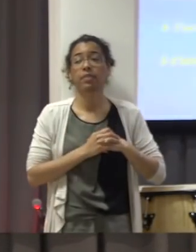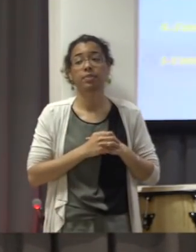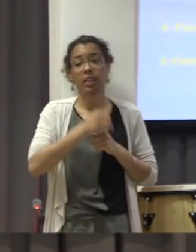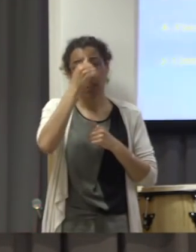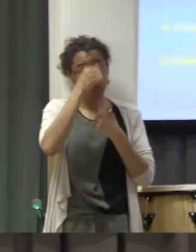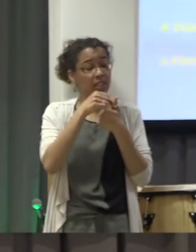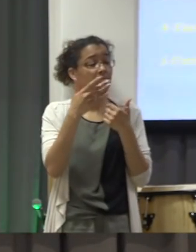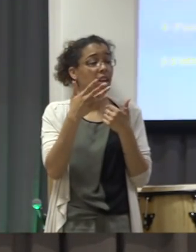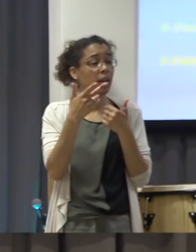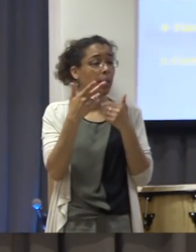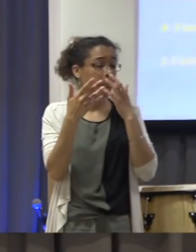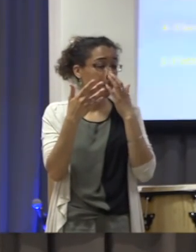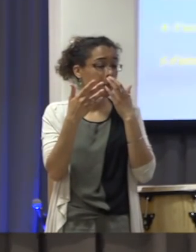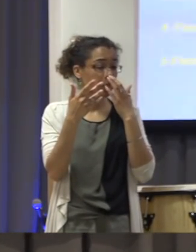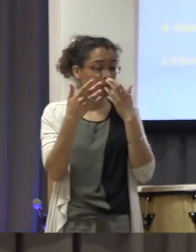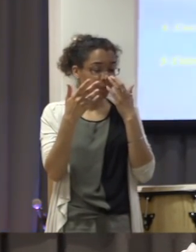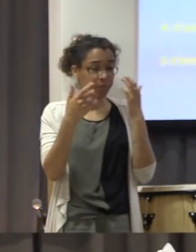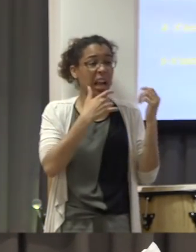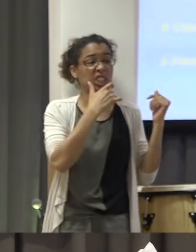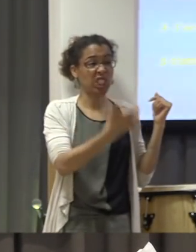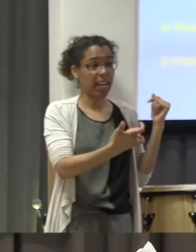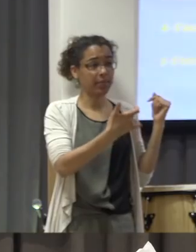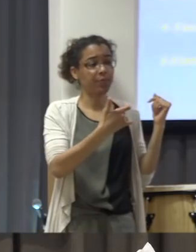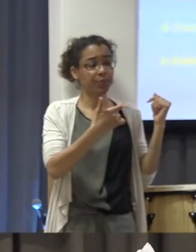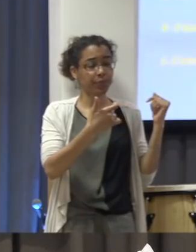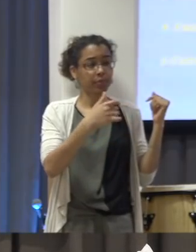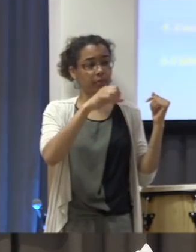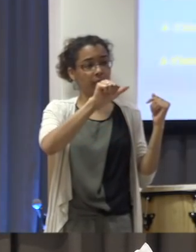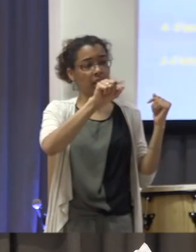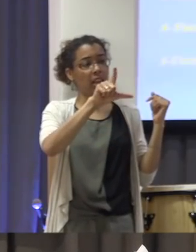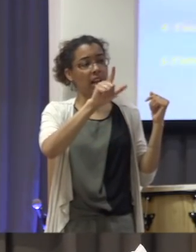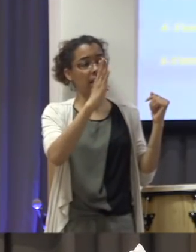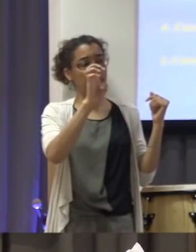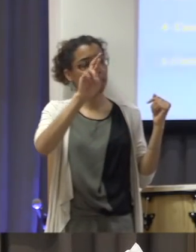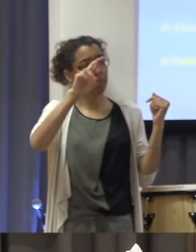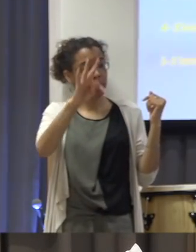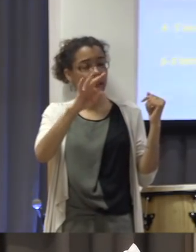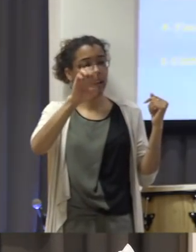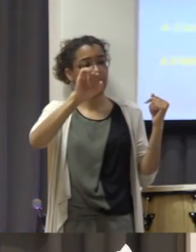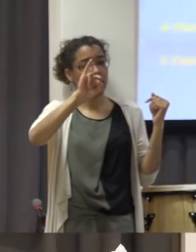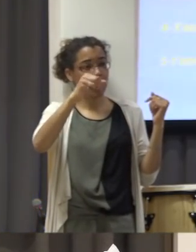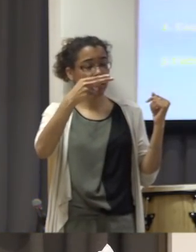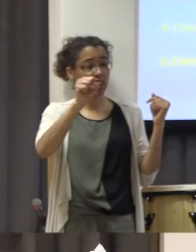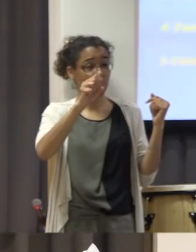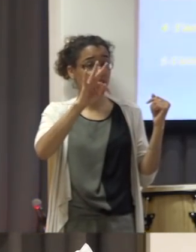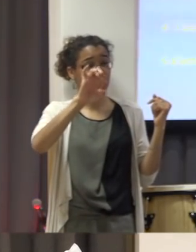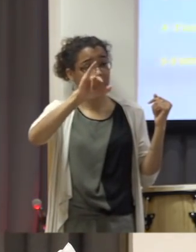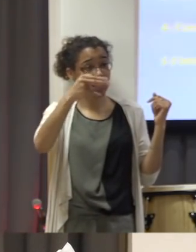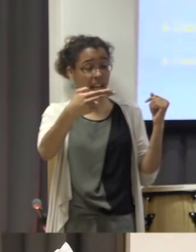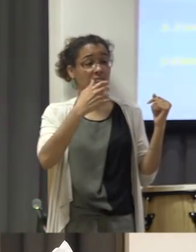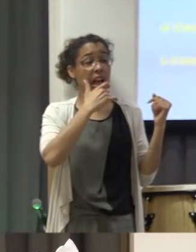physicien Albert Einstein, qu'est-ce qu'il a fait? Il était malade, handicapé, où